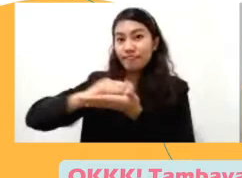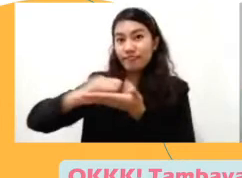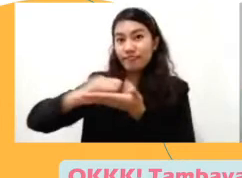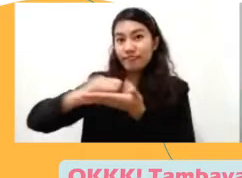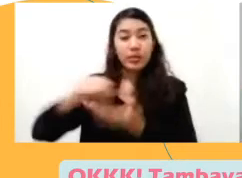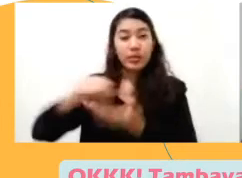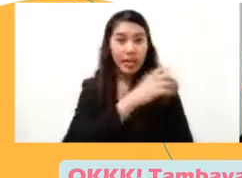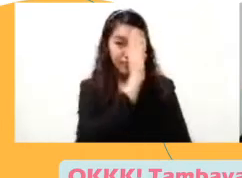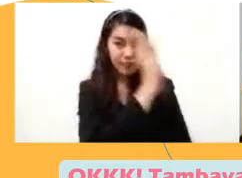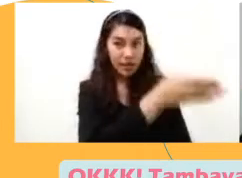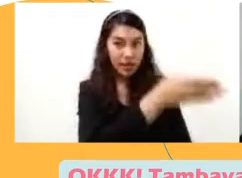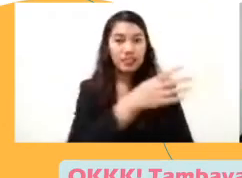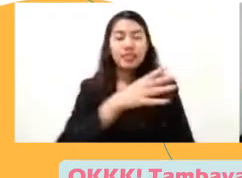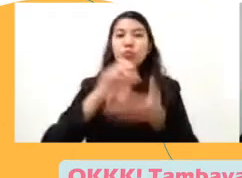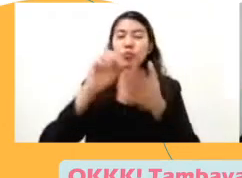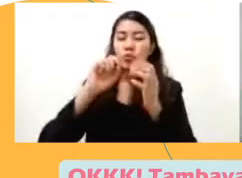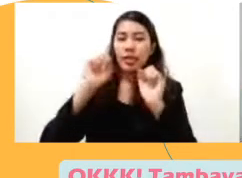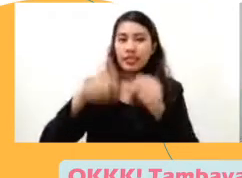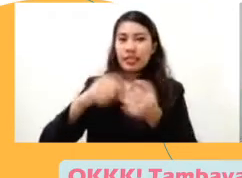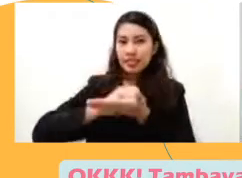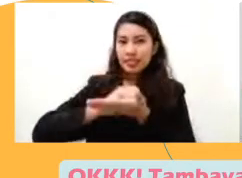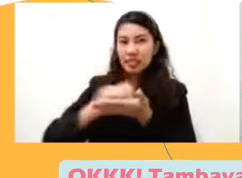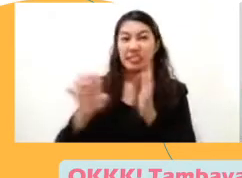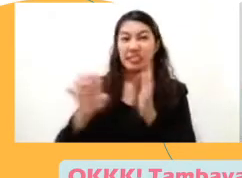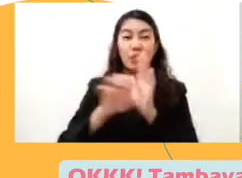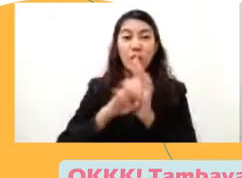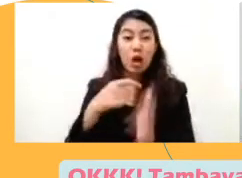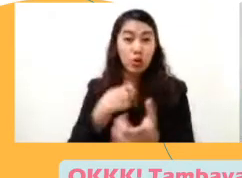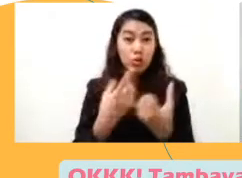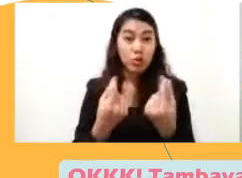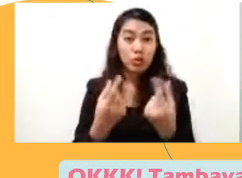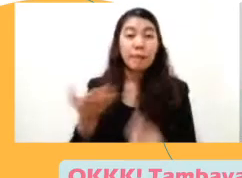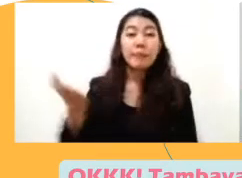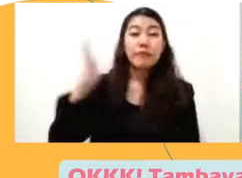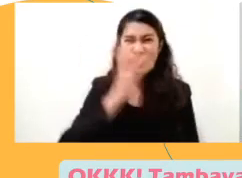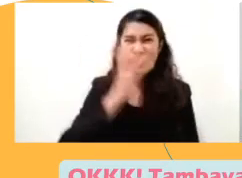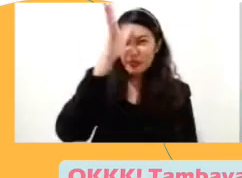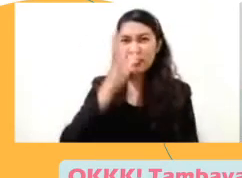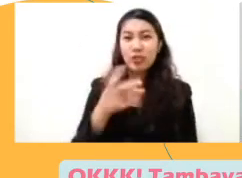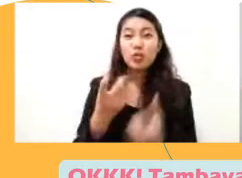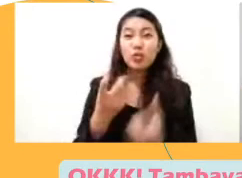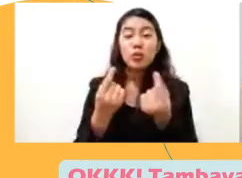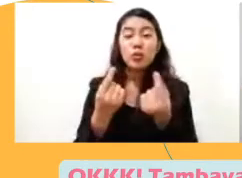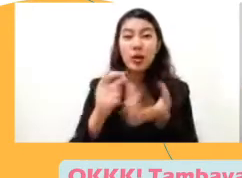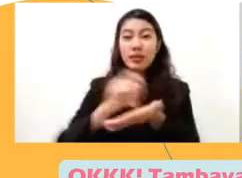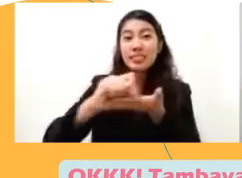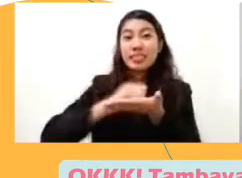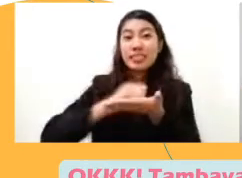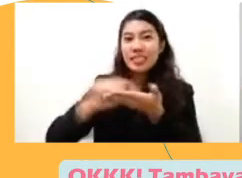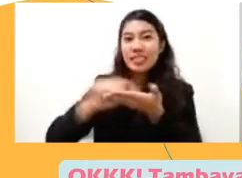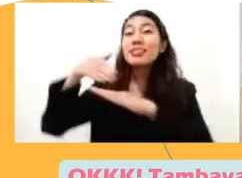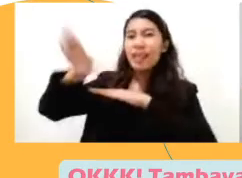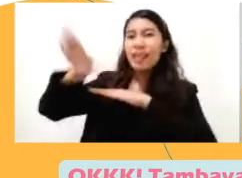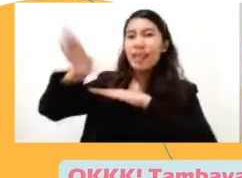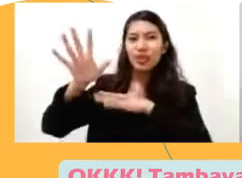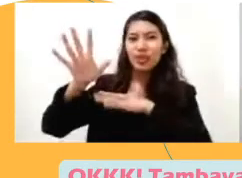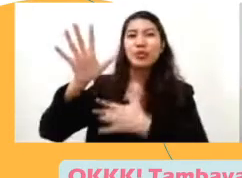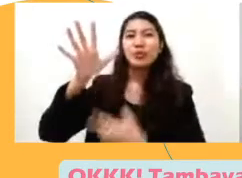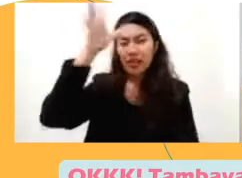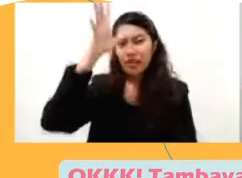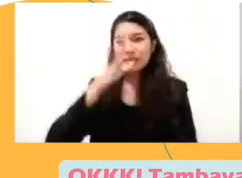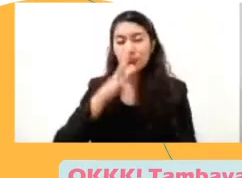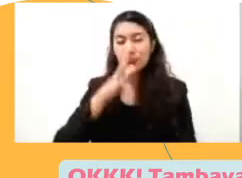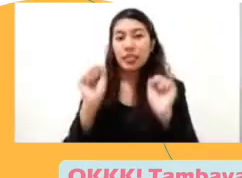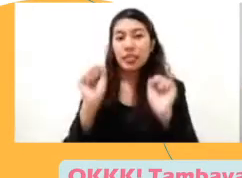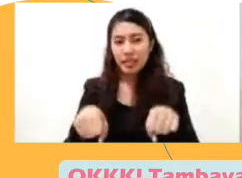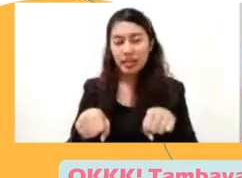ko to nung ako ay bata, no? Kapag ako'y nagtatampo sa aking mama o sa aking papa, sinusulatan ko sila ng aking mga damdamin, no?